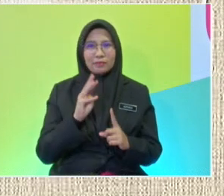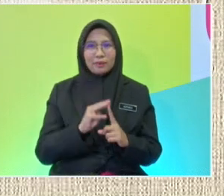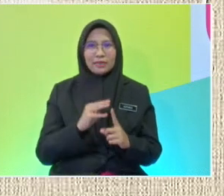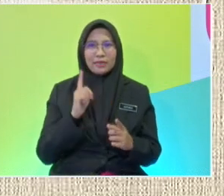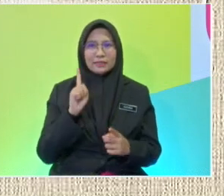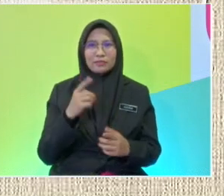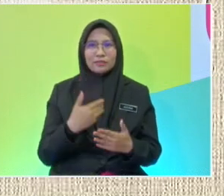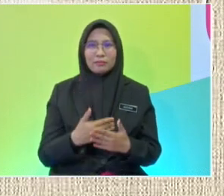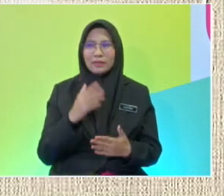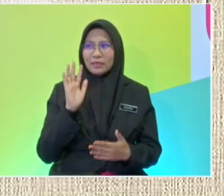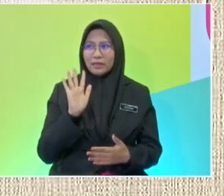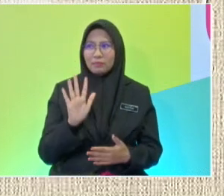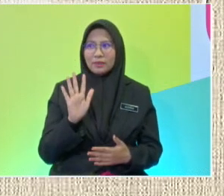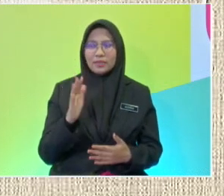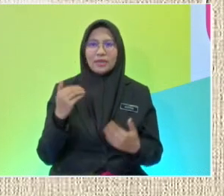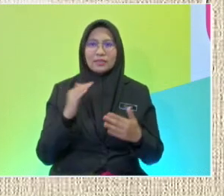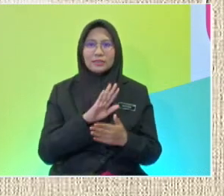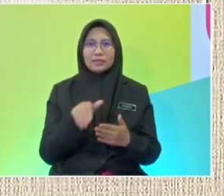maka adalah 60